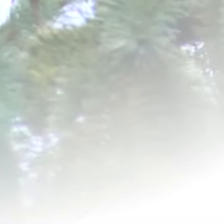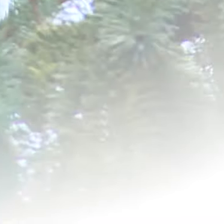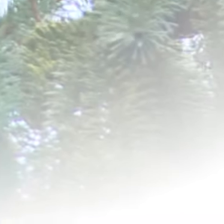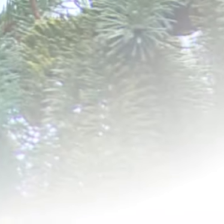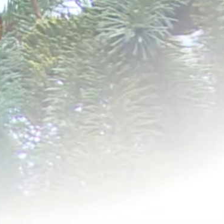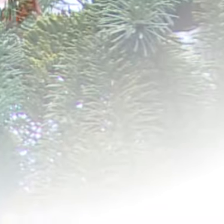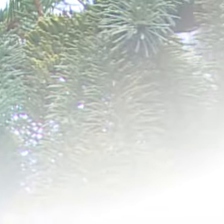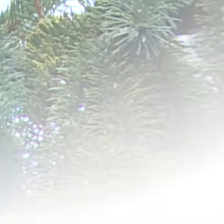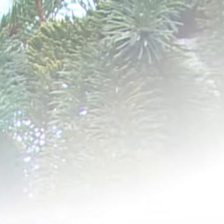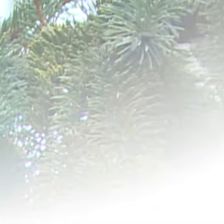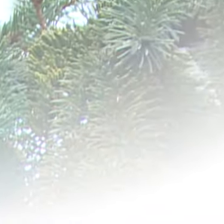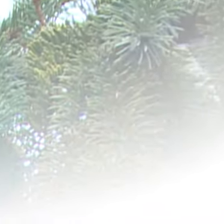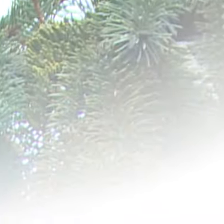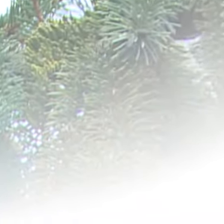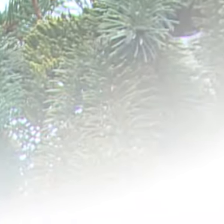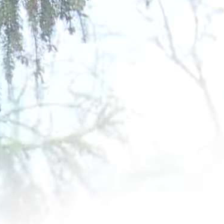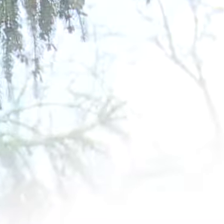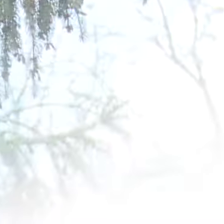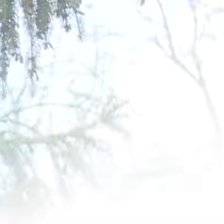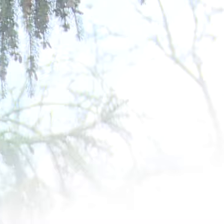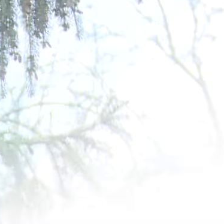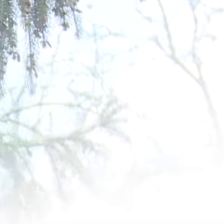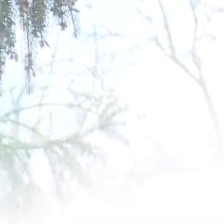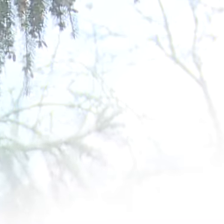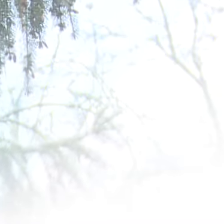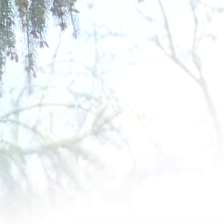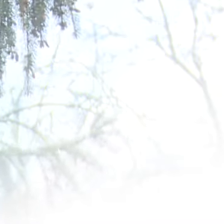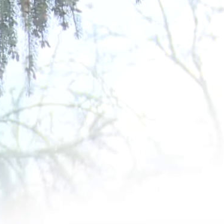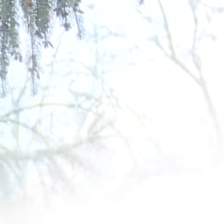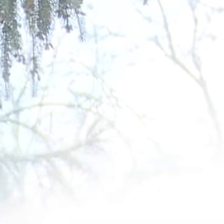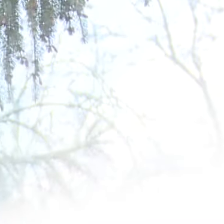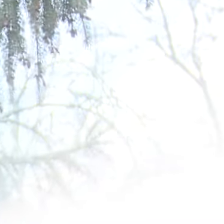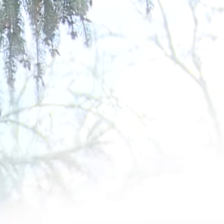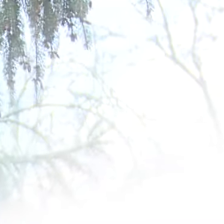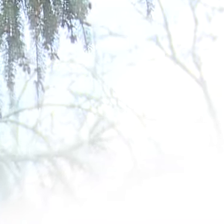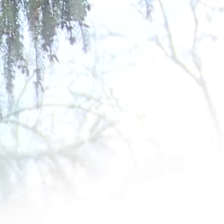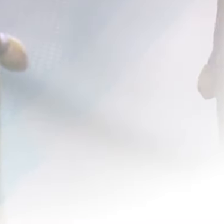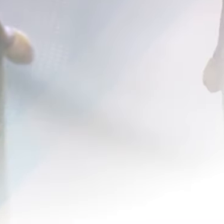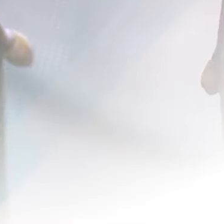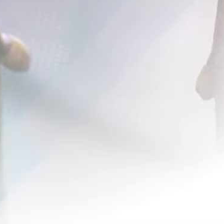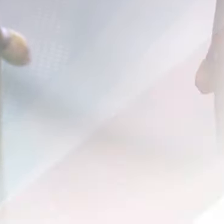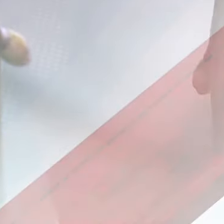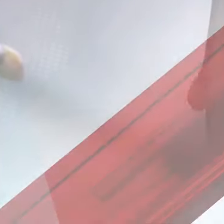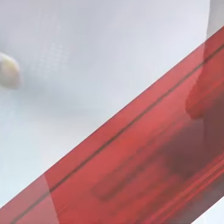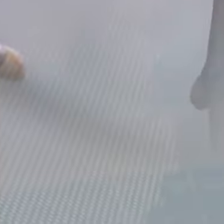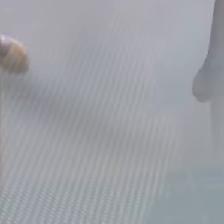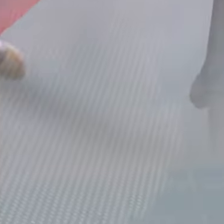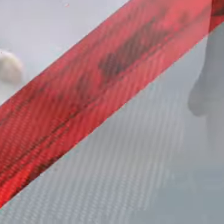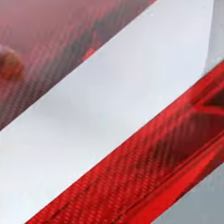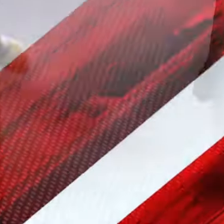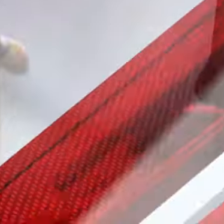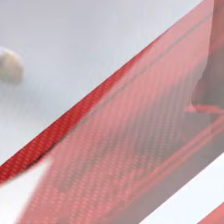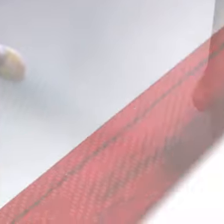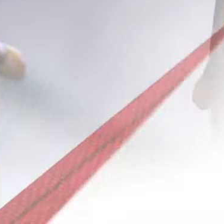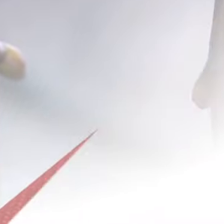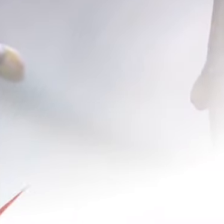хвіліны пачынаецца першы дзень месяцовага цыклу. Серада будзе спрыяльная для адасаблення,